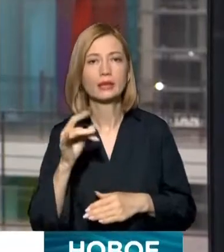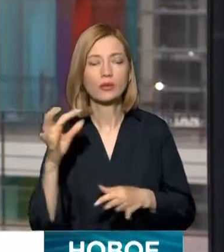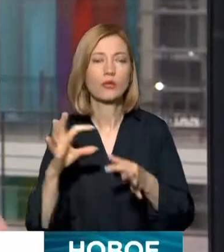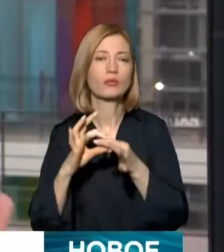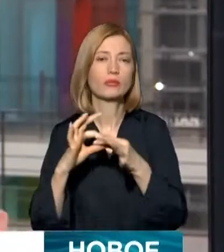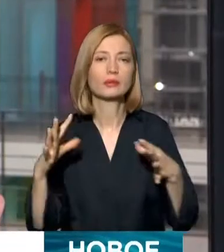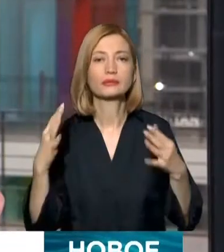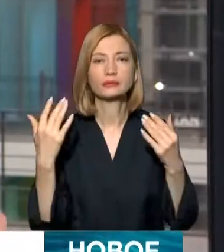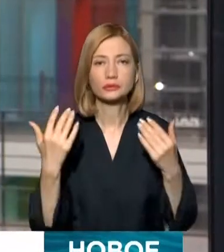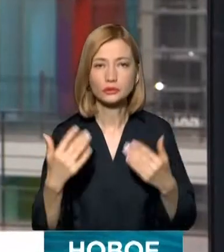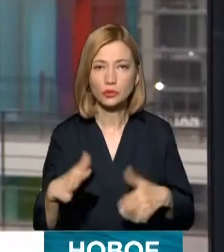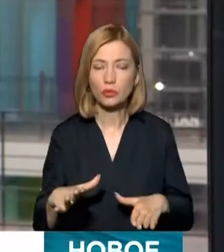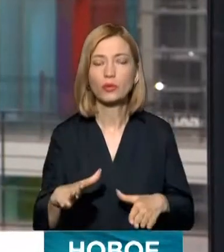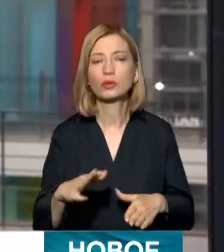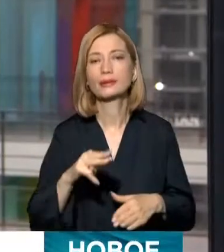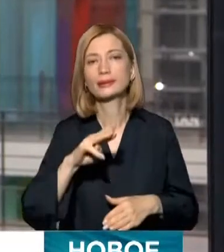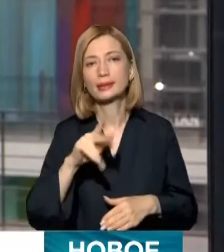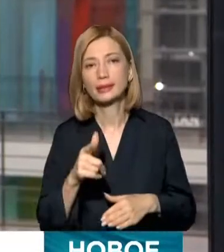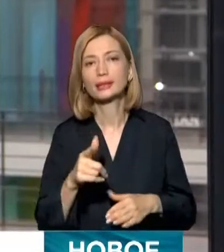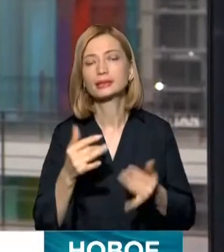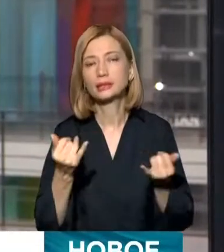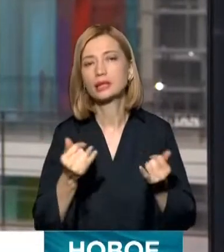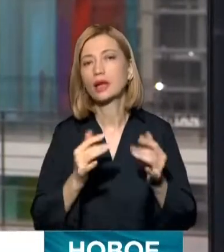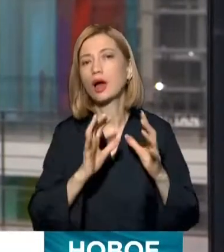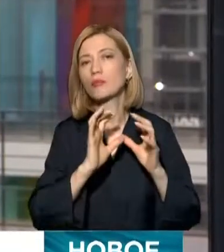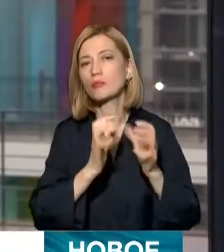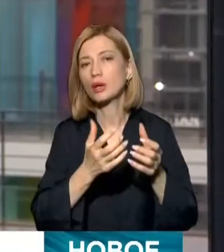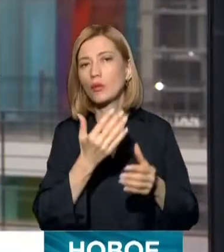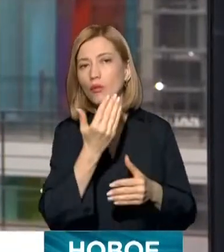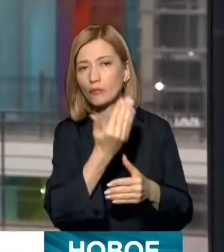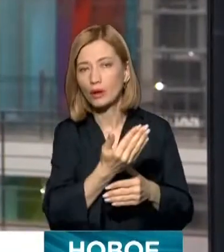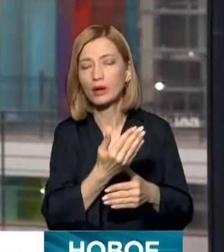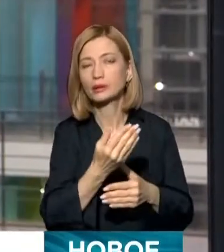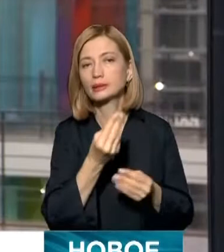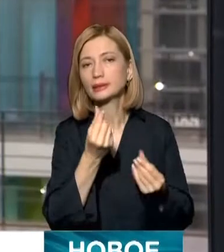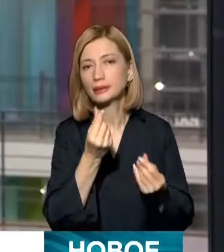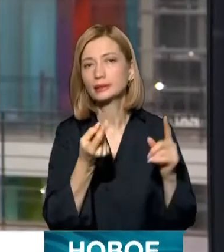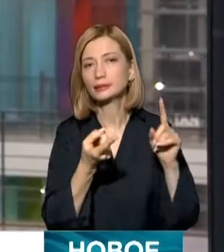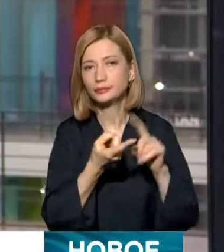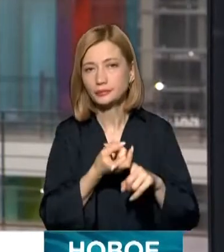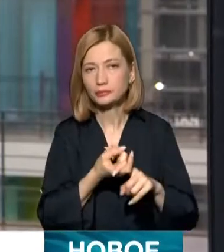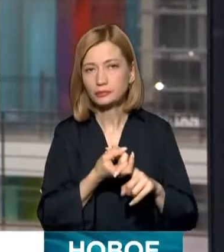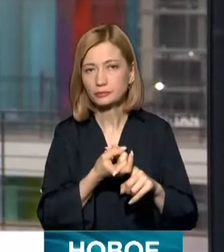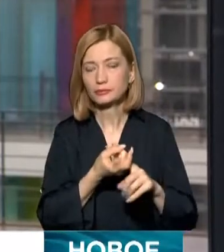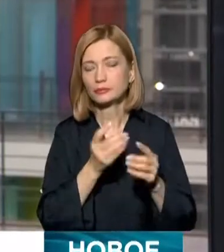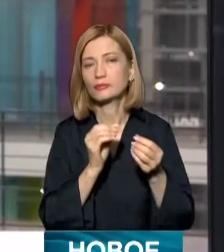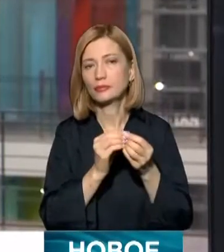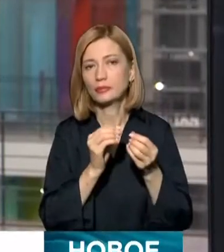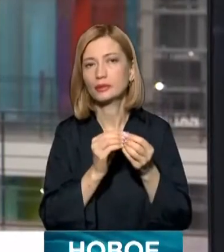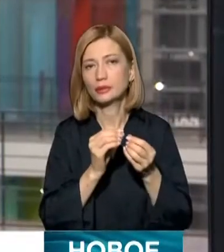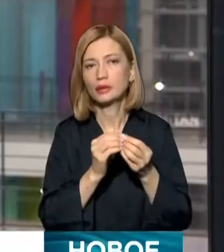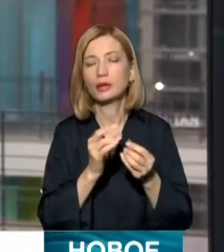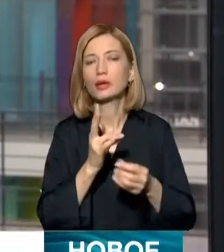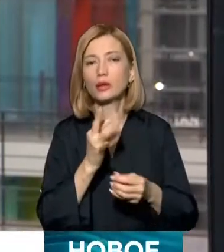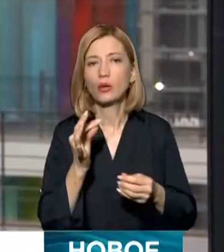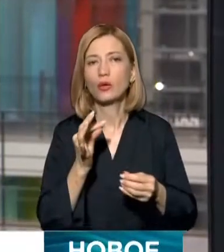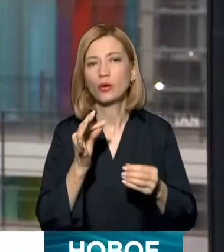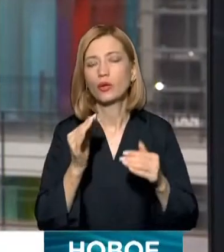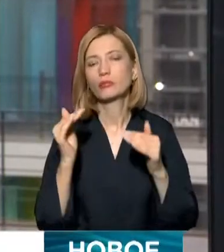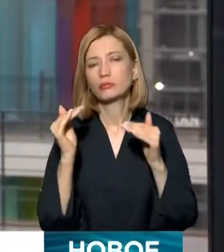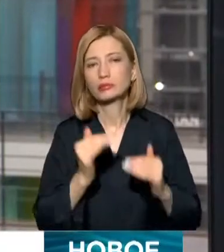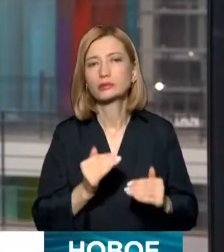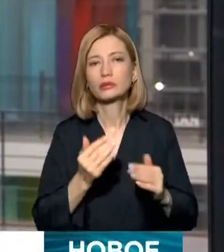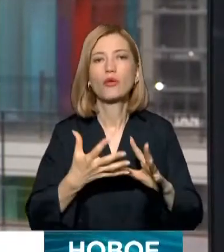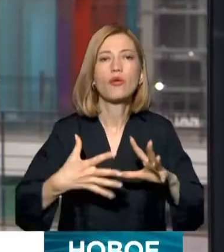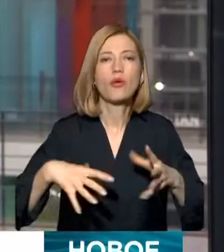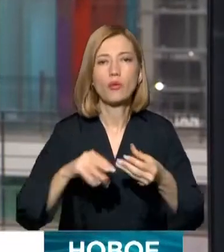Тенге сегодня привязался к определенной корзине мировых валют. И в принципе позицию свою держит, хотя, конечно, он ослабел, потому что общая